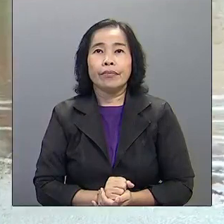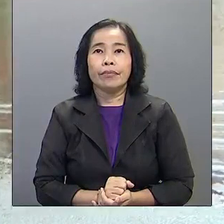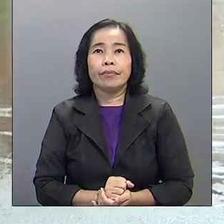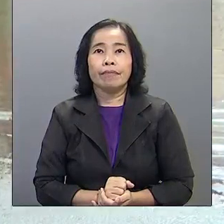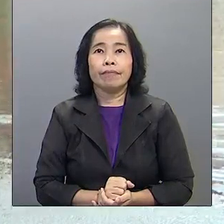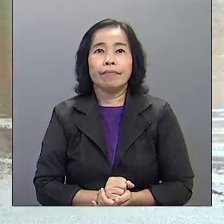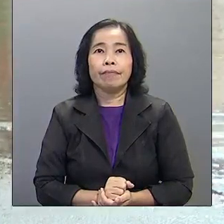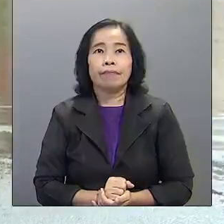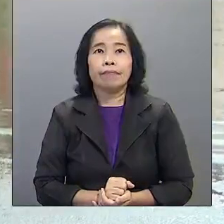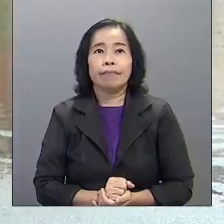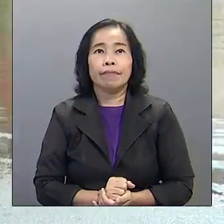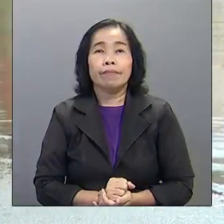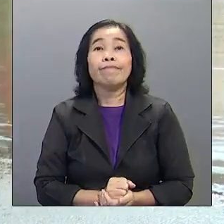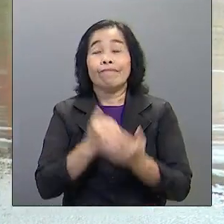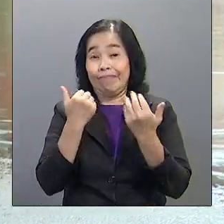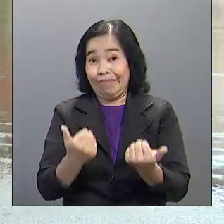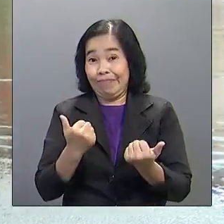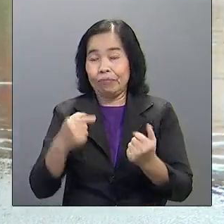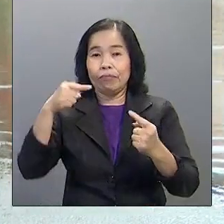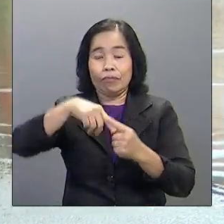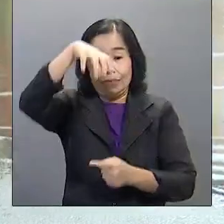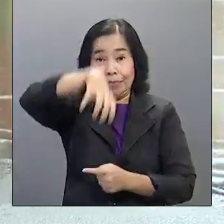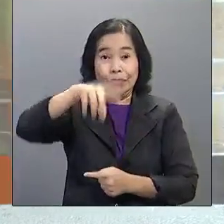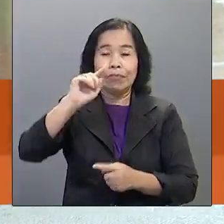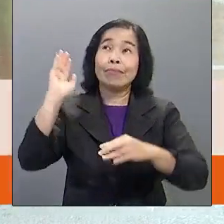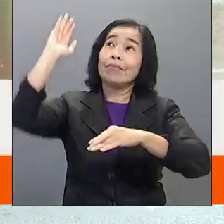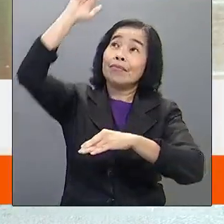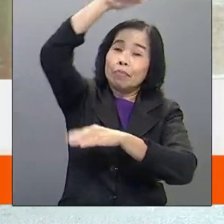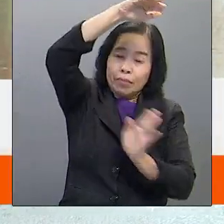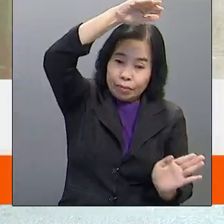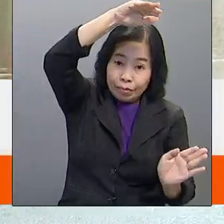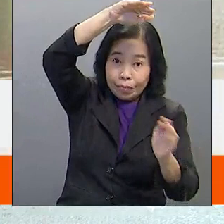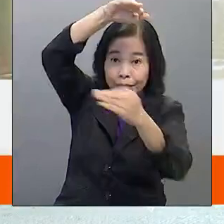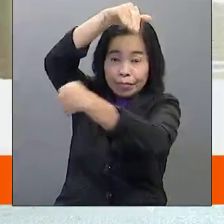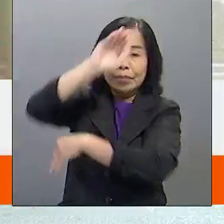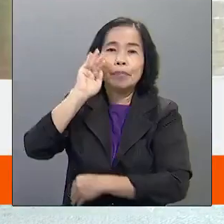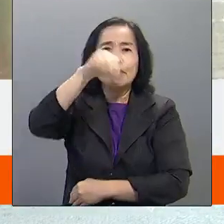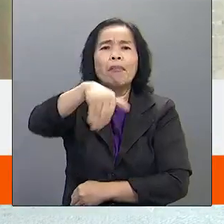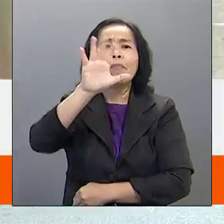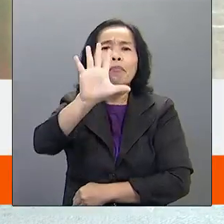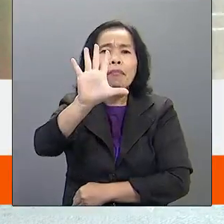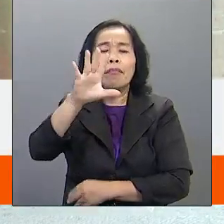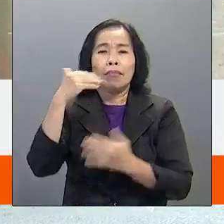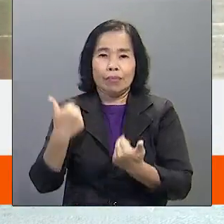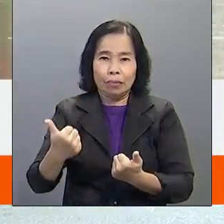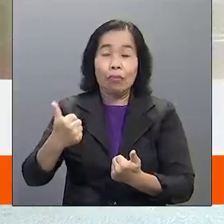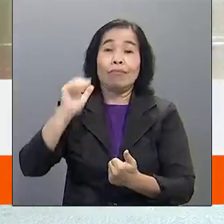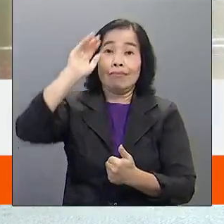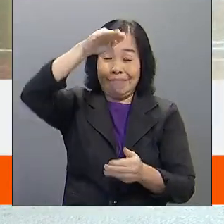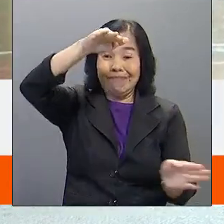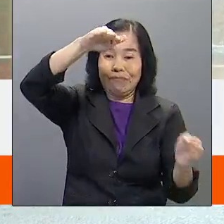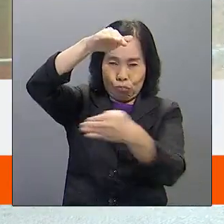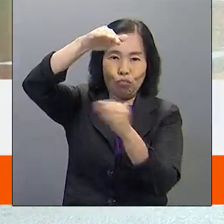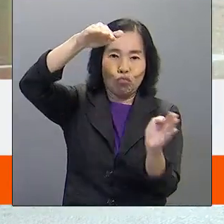คุณพิมพิมลคุณตะวันรุ่งค่ะสำหรับพื้นที่ใต้สะพานกับรถพระราม5ตรงจุดนี้ยังคงสามารถสัญจร